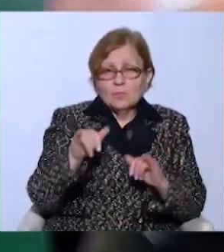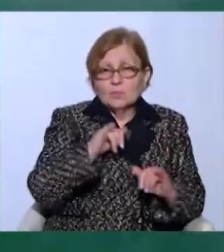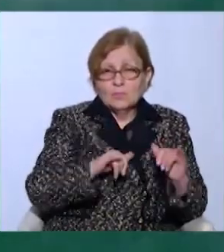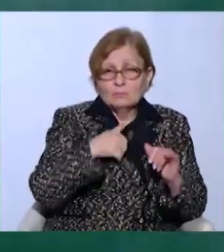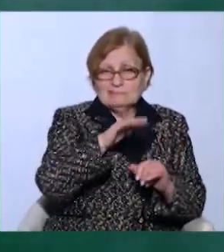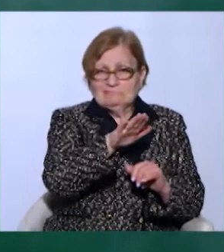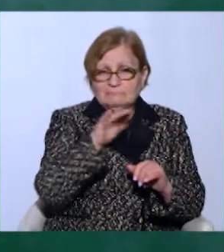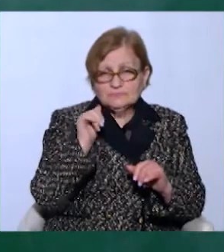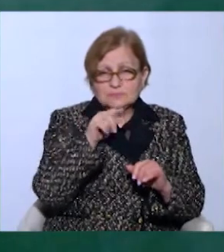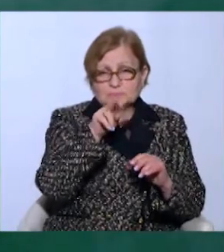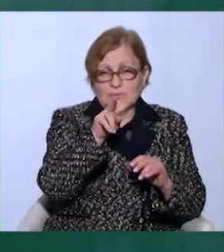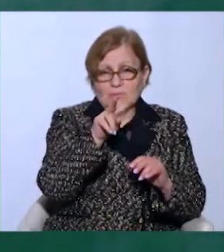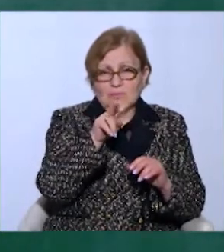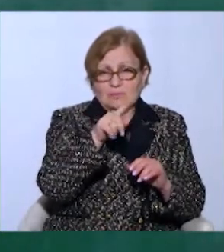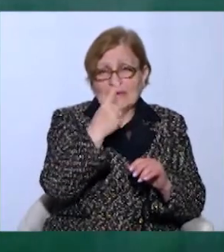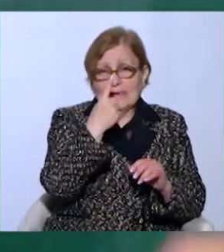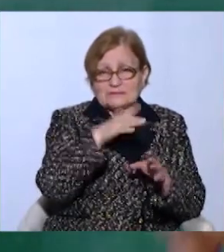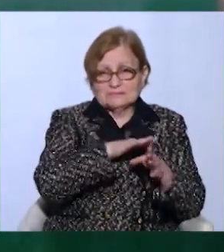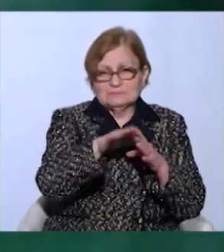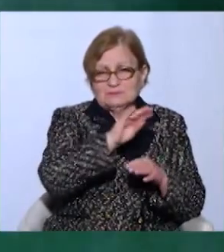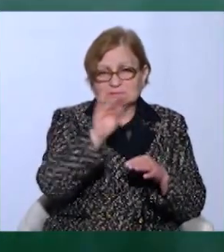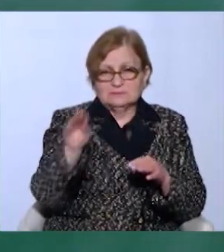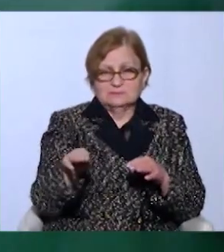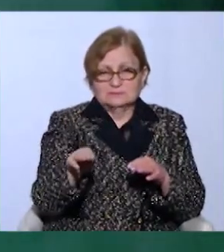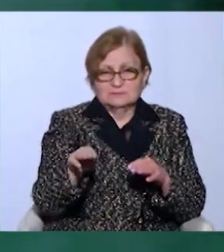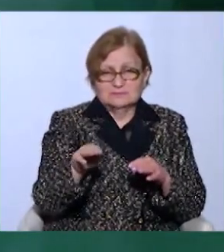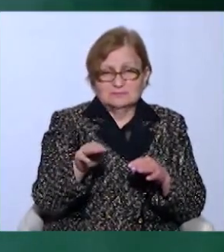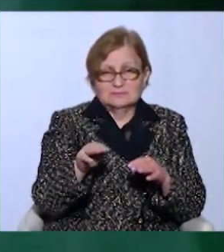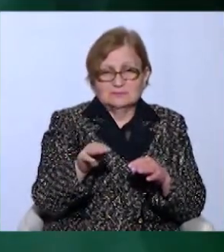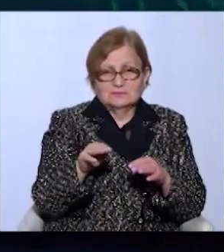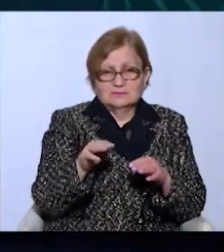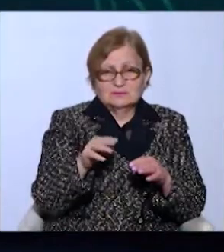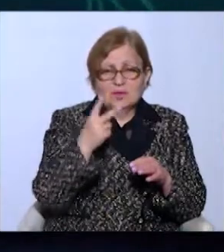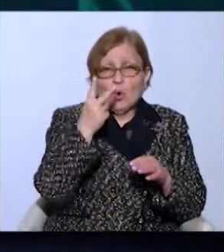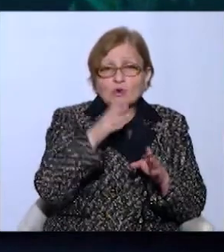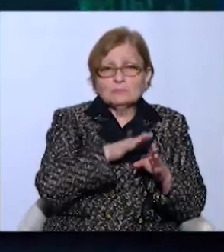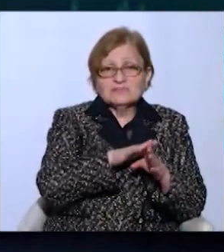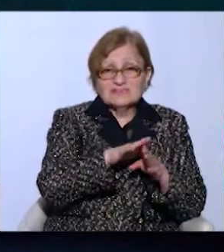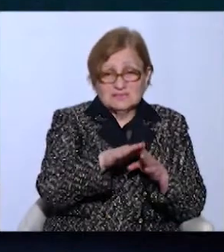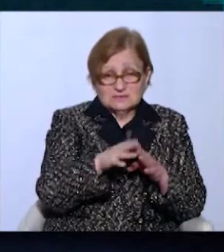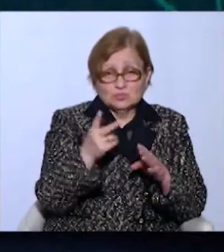viseshep ert mtels da ai rogor davtsero quret 2000 unda gamovaklo